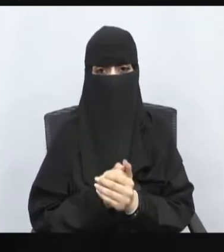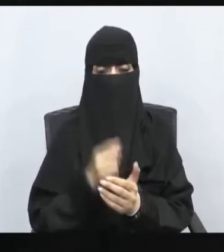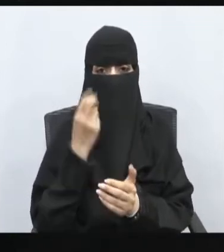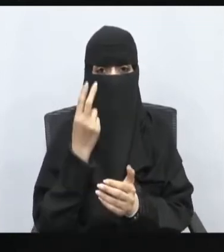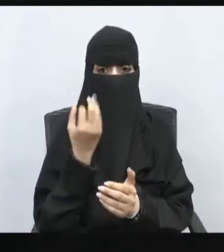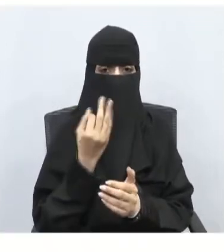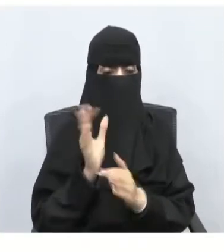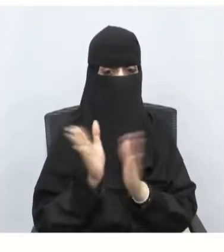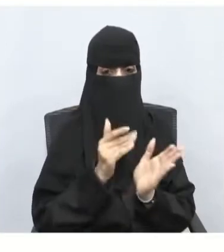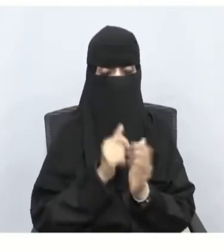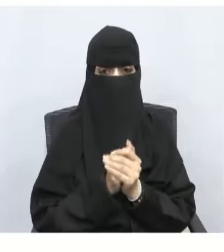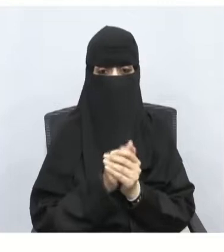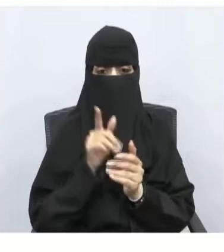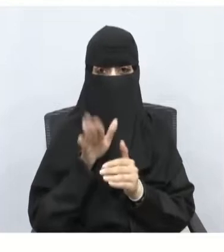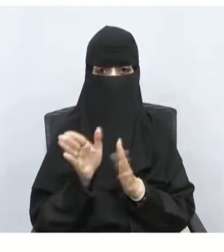الثاني المتوسط.